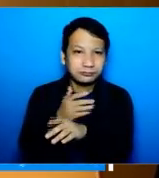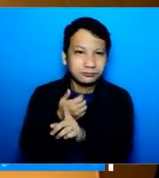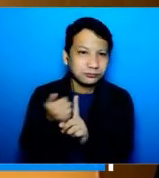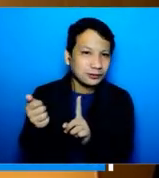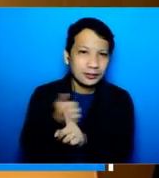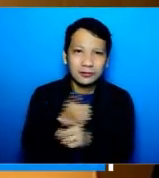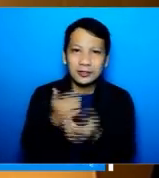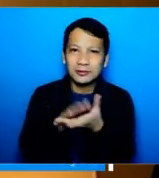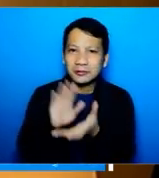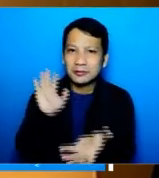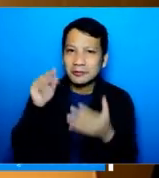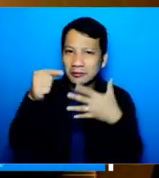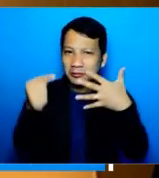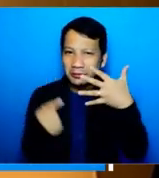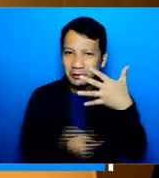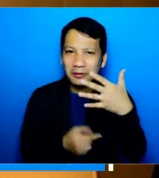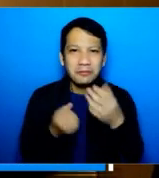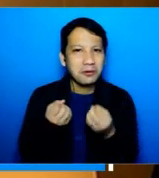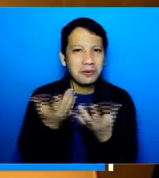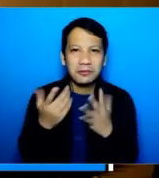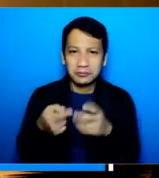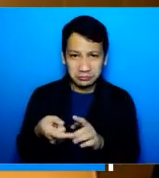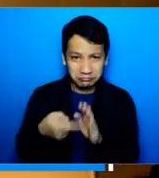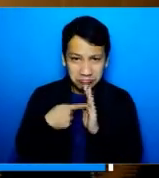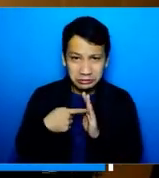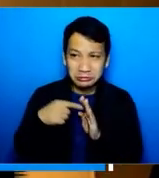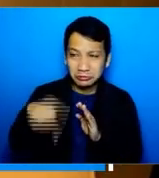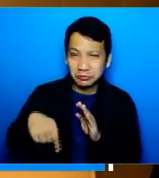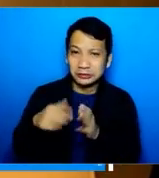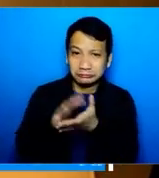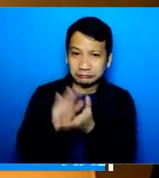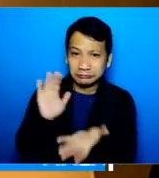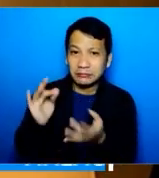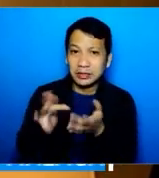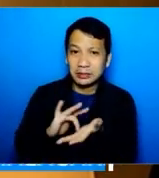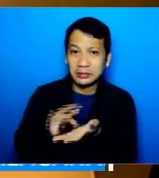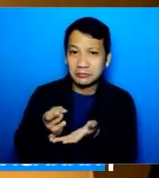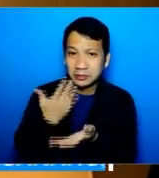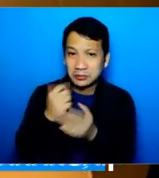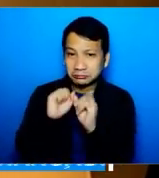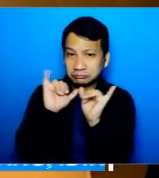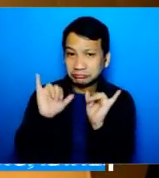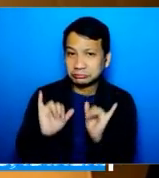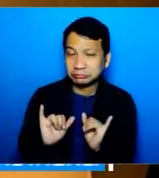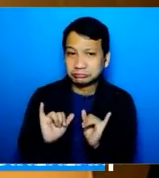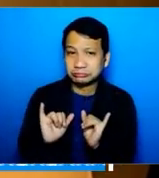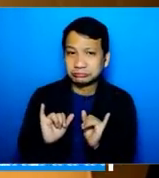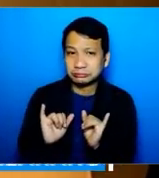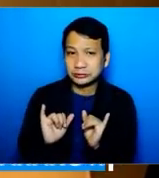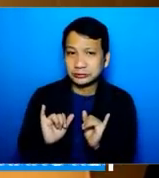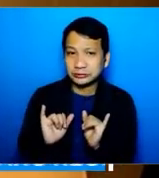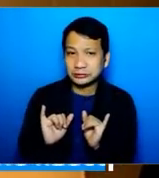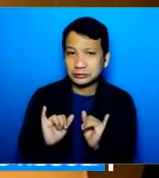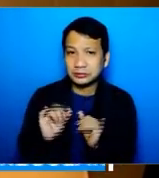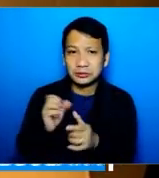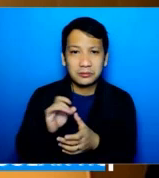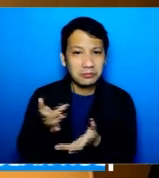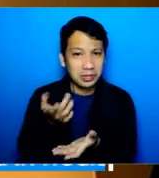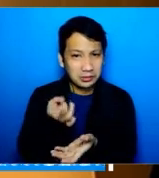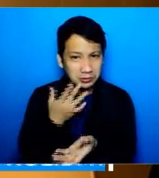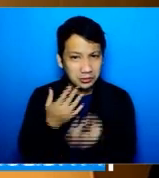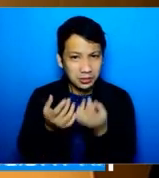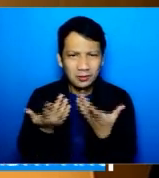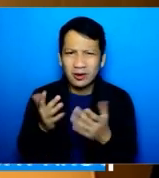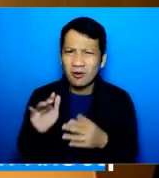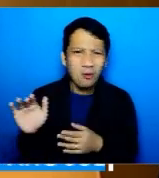mga price na magdidiman pa talaga sa mga ganyang sistema, tapos yung mga gamot, lahat ng